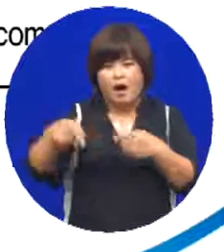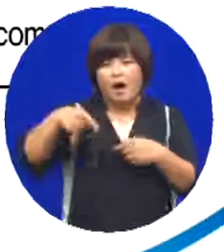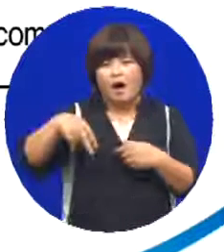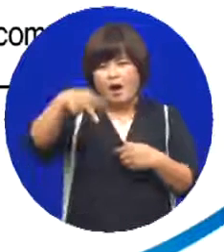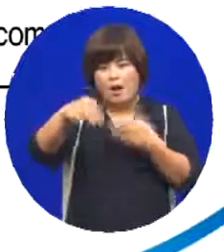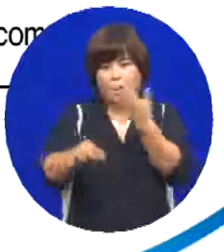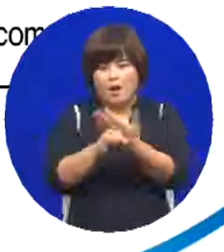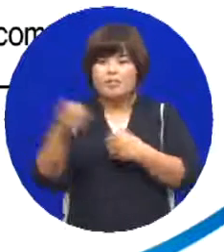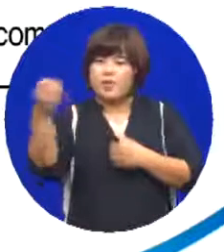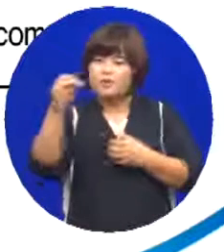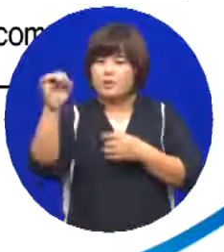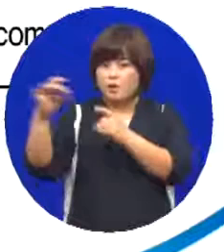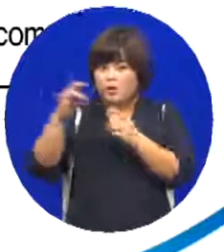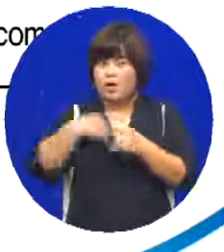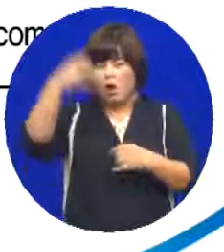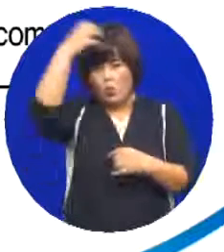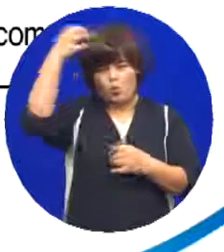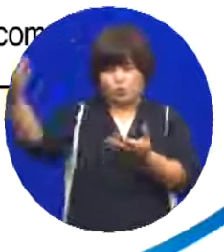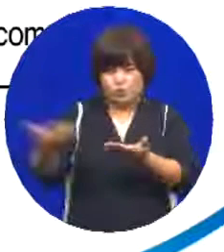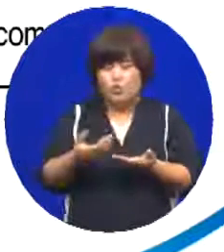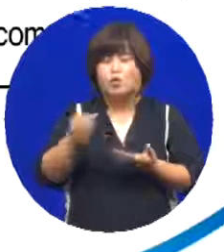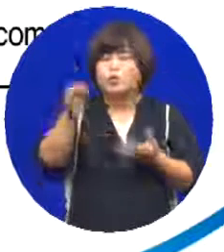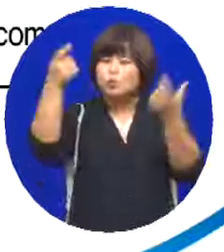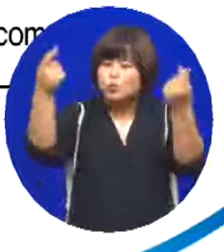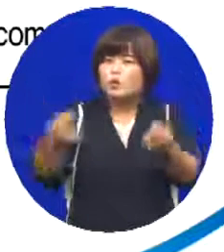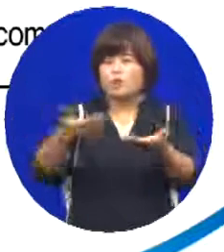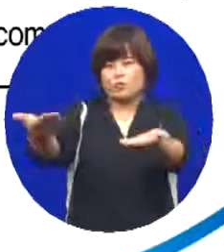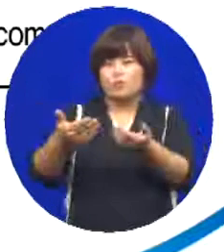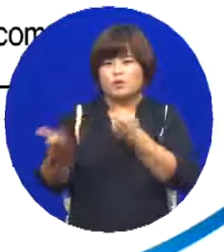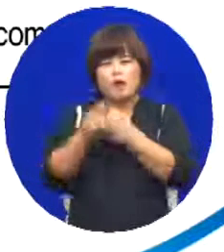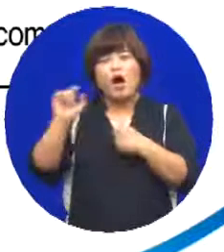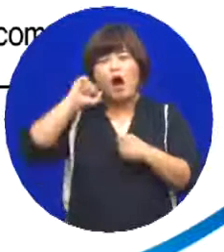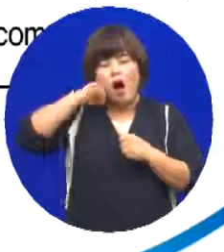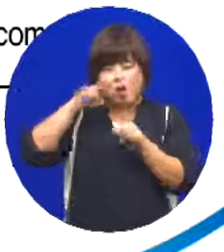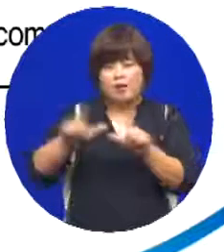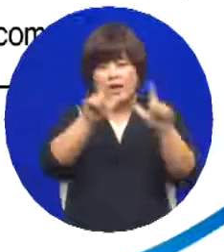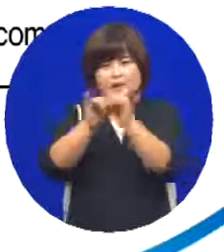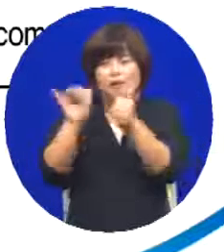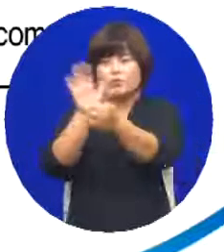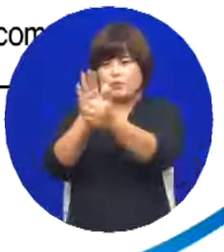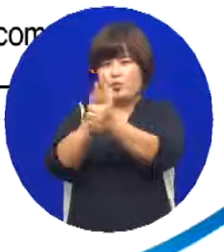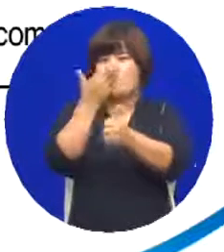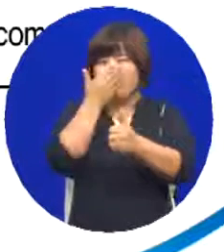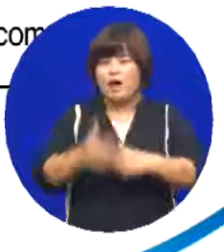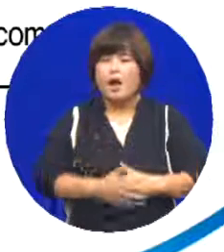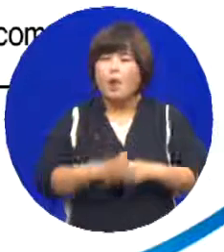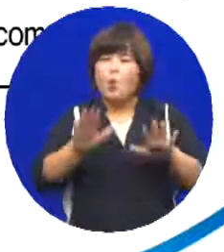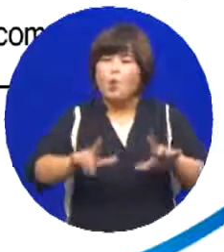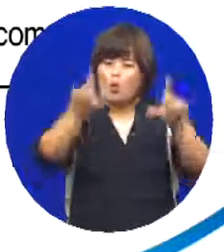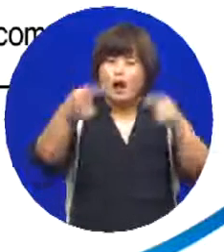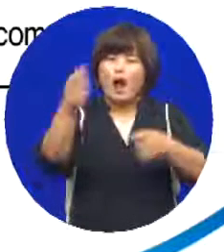내고 걷기 대회에 함께하면 삼성전자가 참가비와 같은 액수의 후원금을 기부해 어려운 이웃들을 돕게 됩니다.